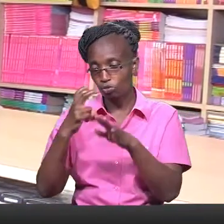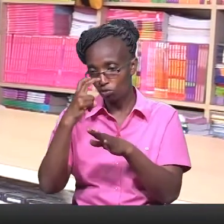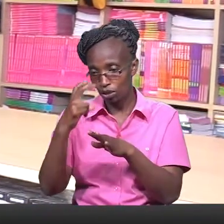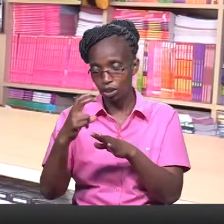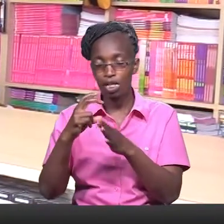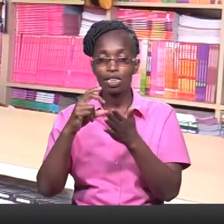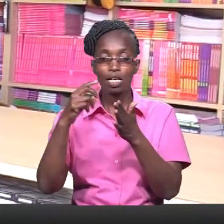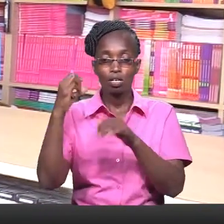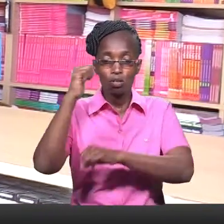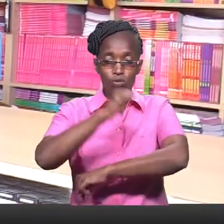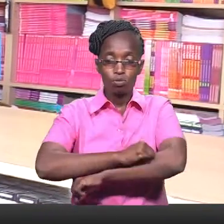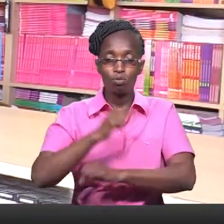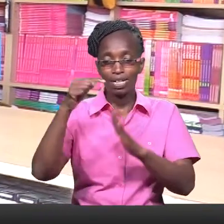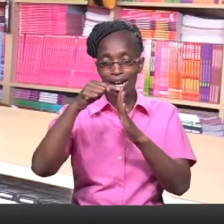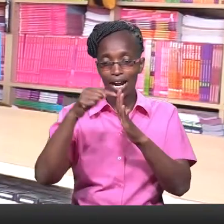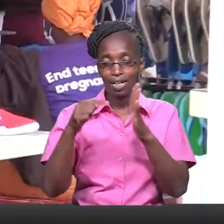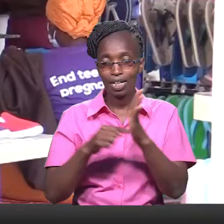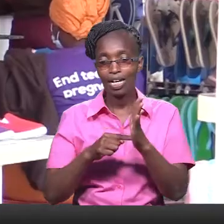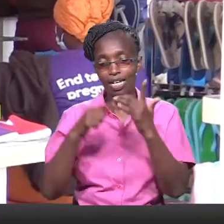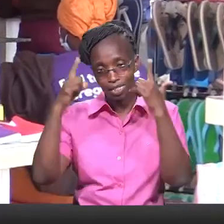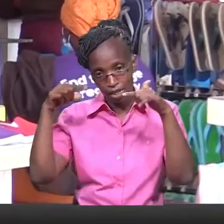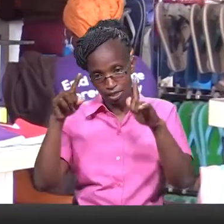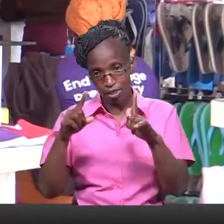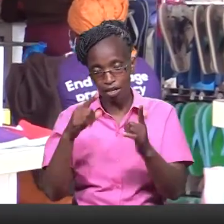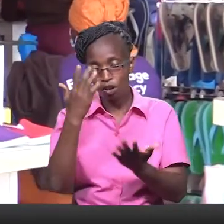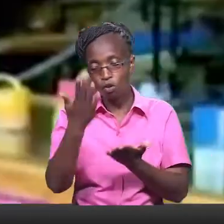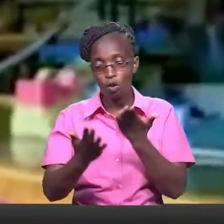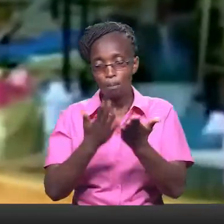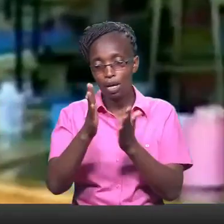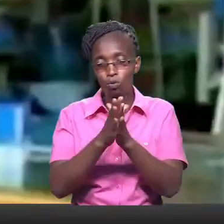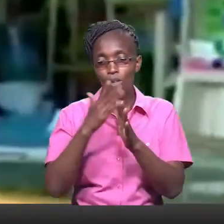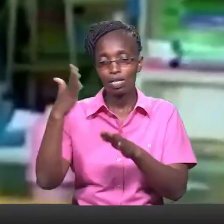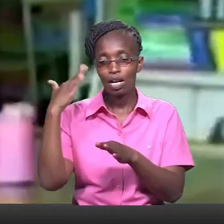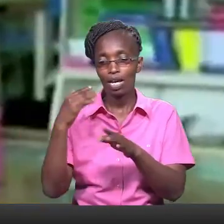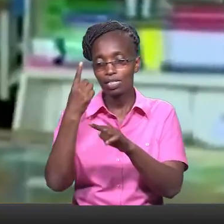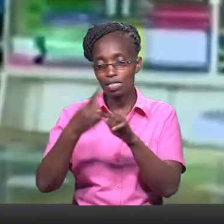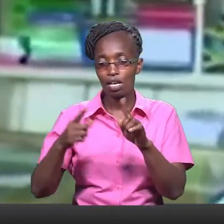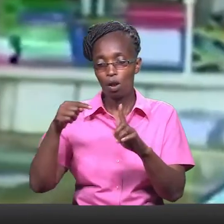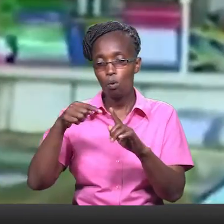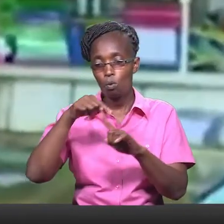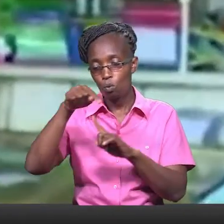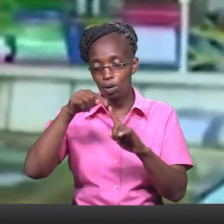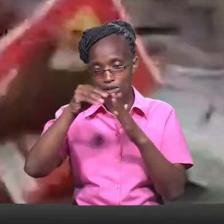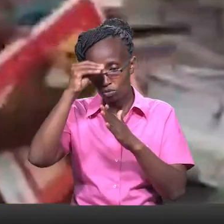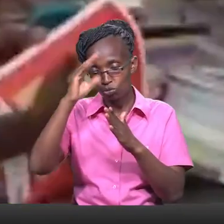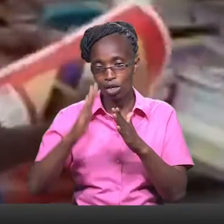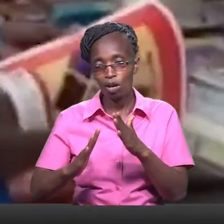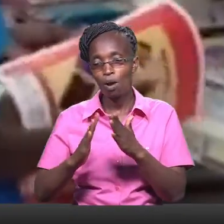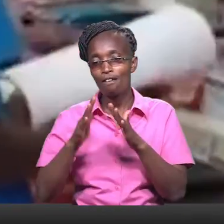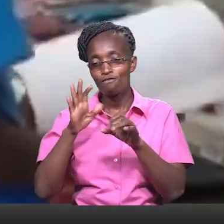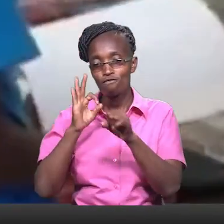elimu imefanikiwa na wanafunzi wamesalia shuleni, kinyume na mwaka jana ambapo wanafunzi walilazimika kufunga